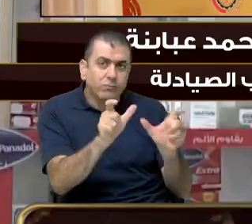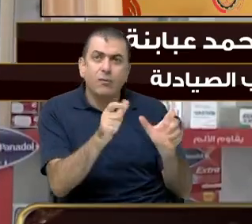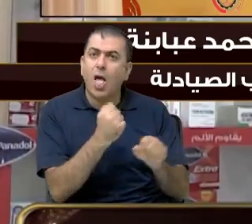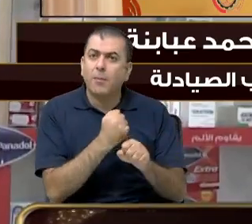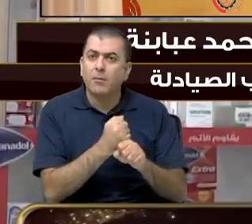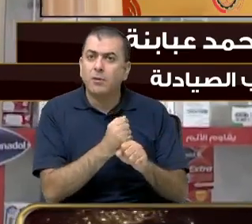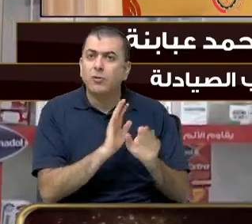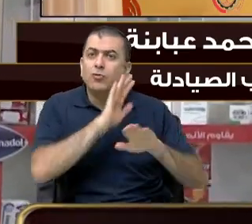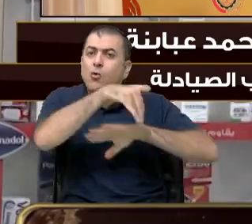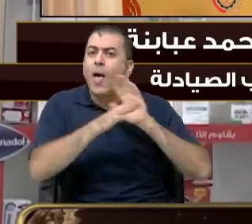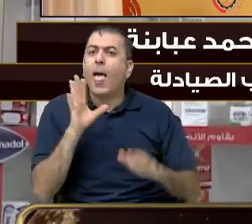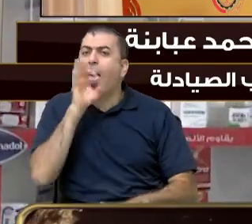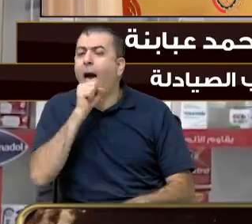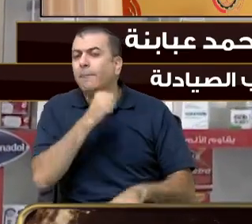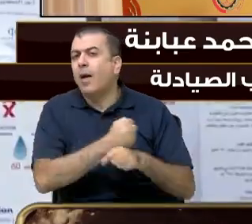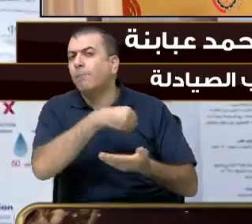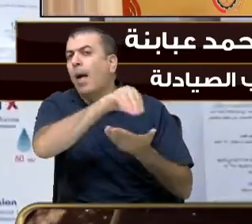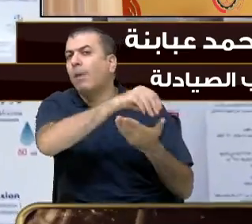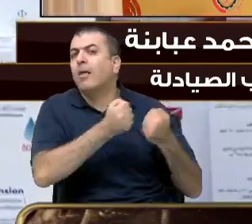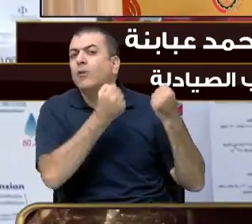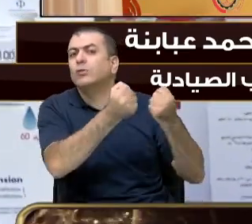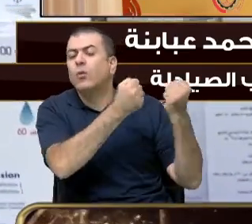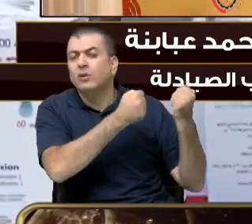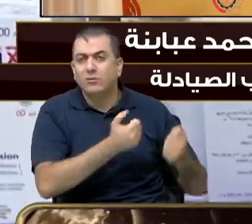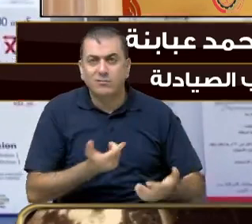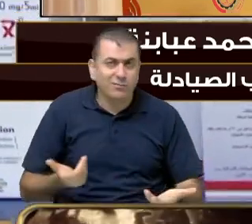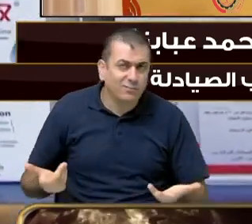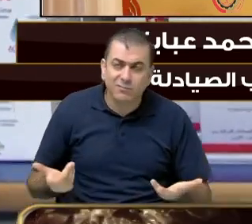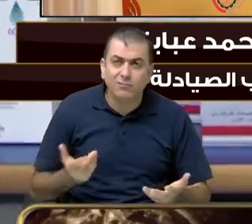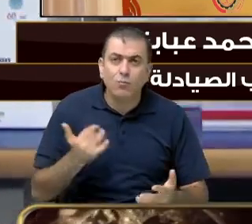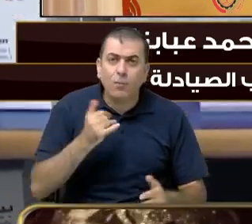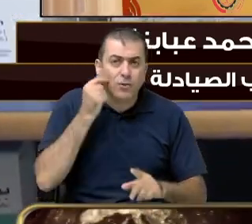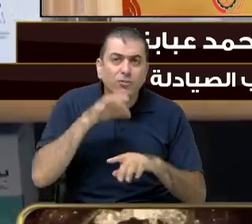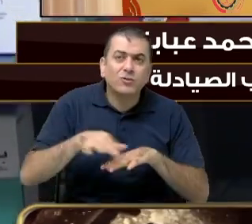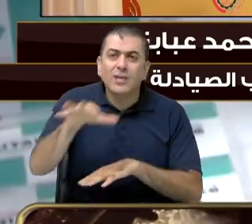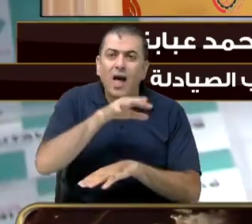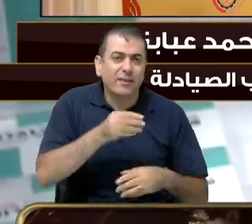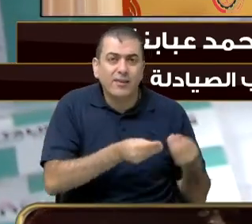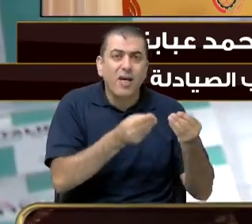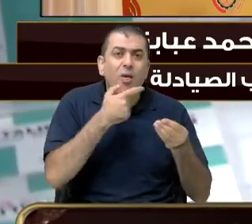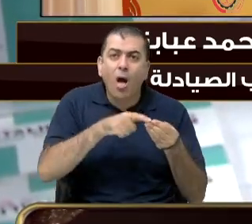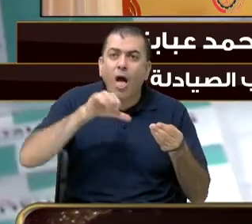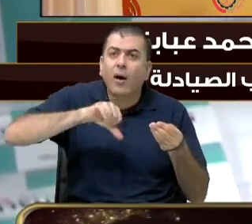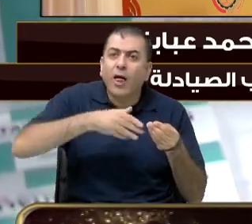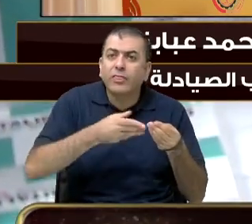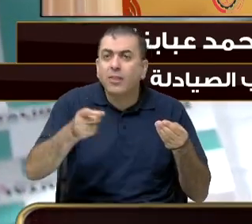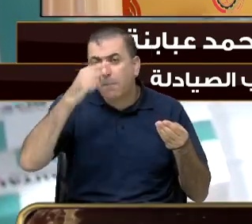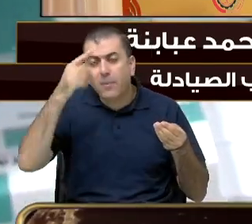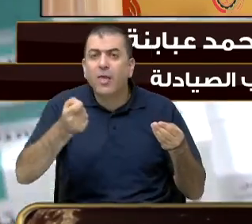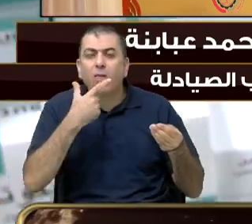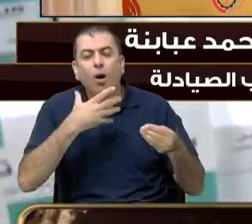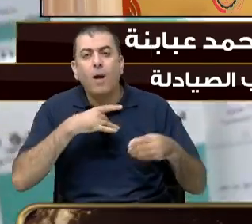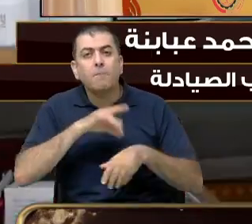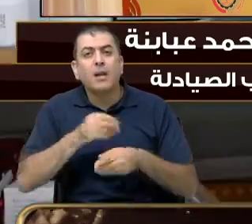المواطن الأردني في وصول دواء آمن المحافظة على صحته وسلامته. ناهيك عن أننا في مجلس النقابة